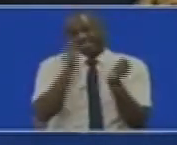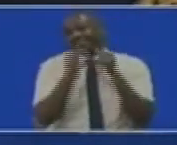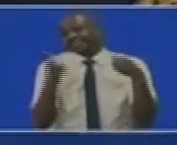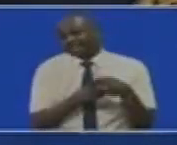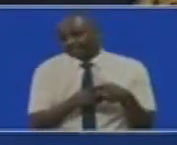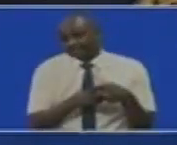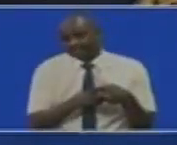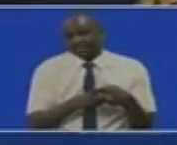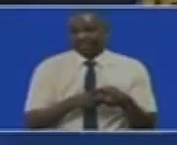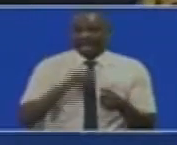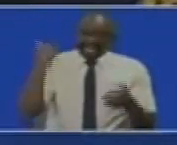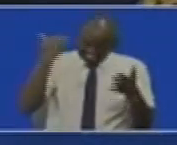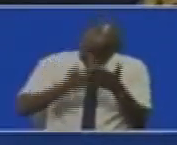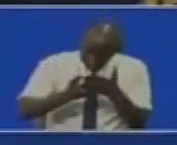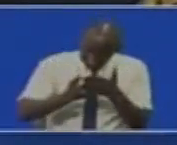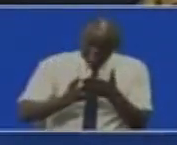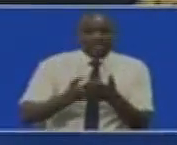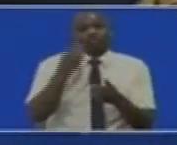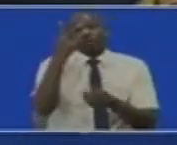Thursday 19th, 2017 until the